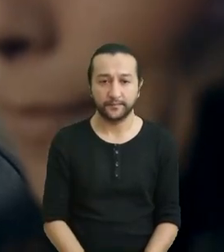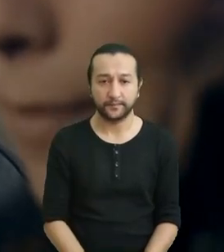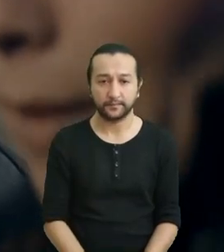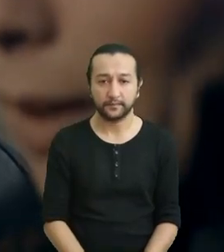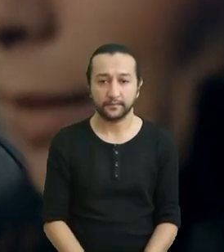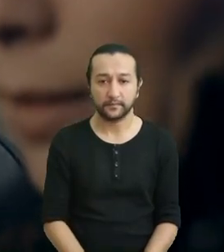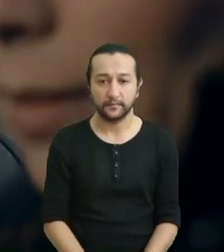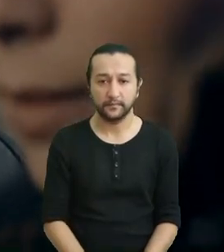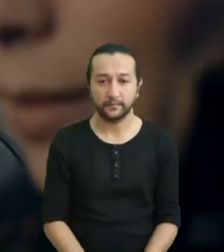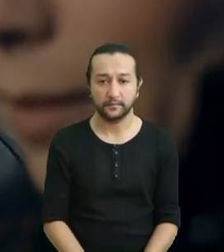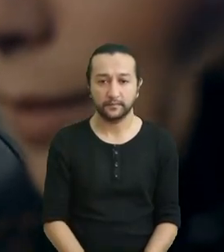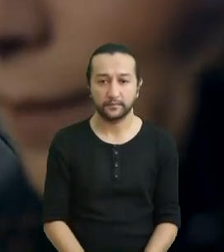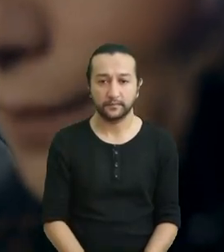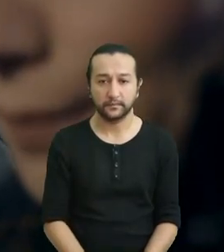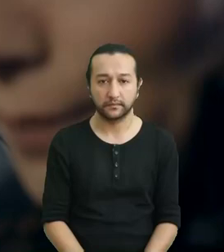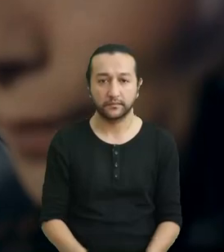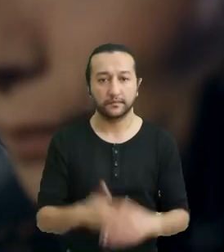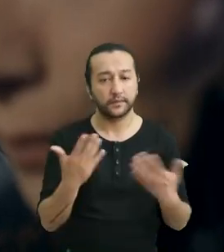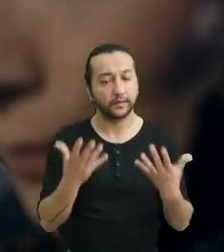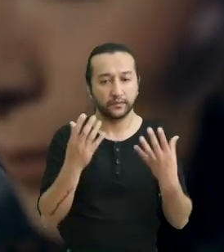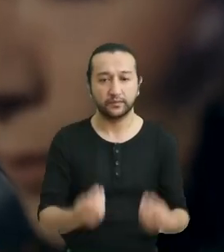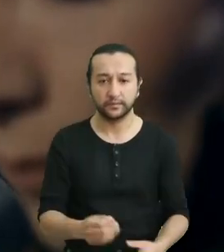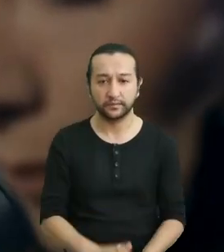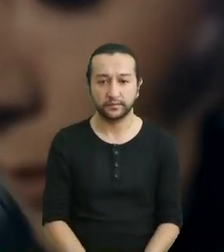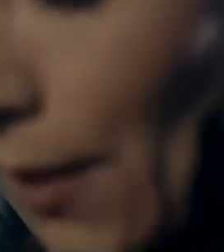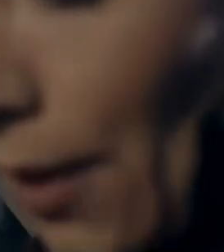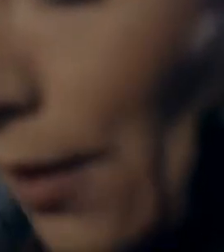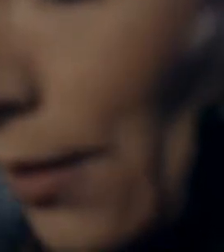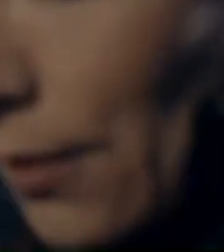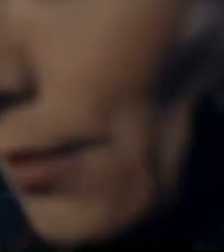Yağız üzgün Gökçe'ye baktı. Peki.